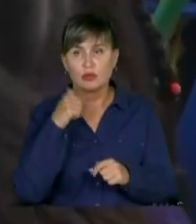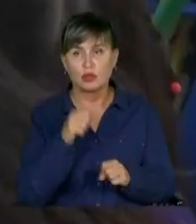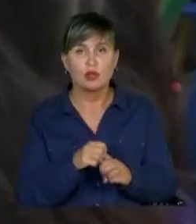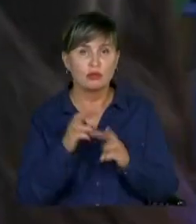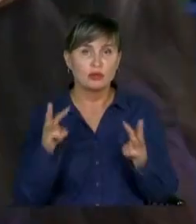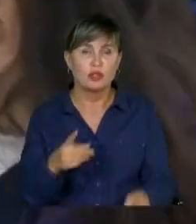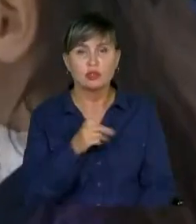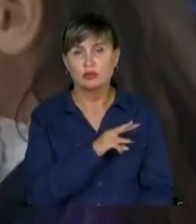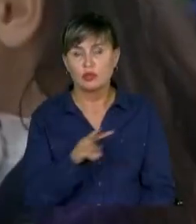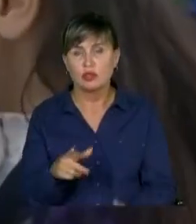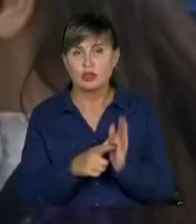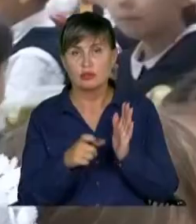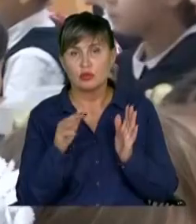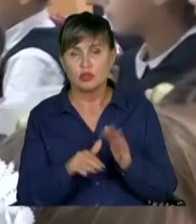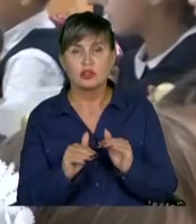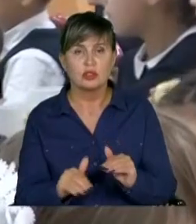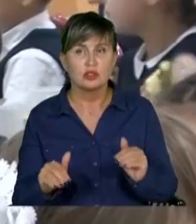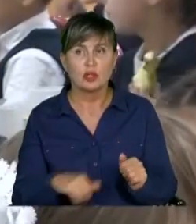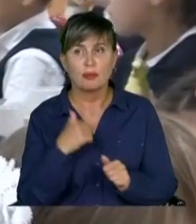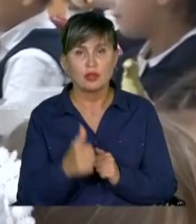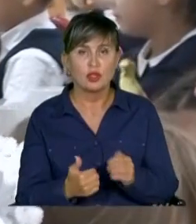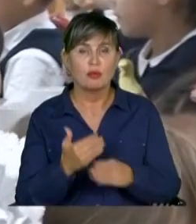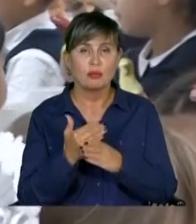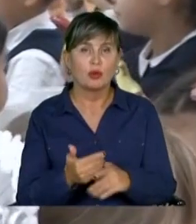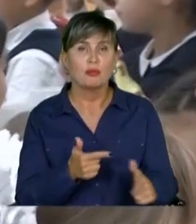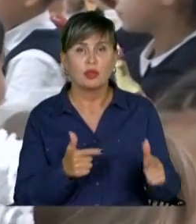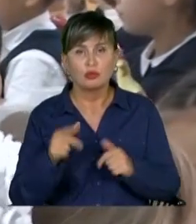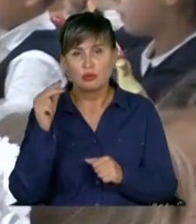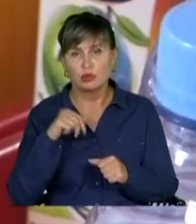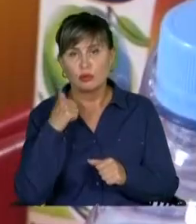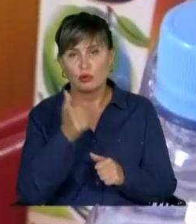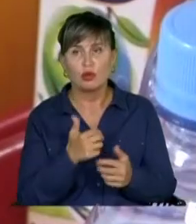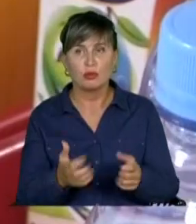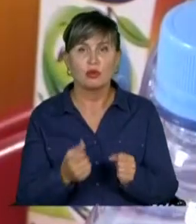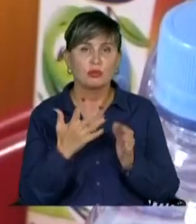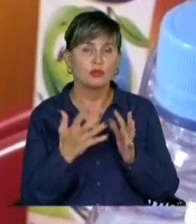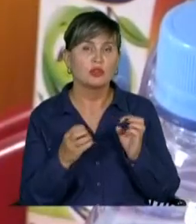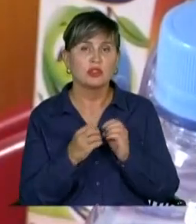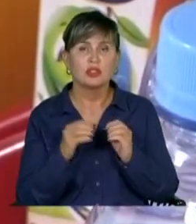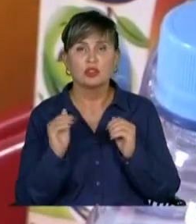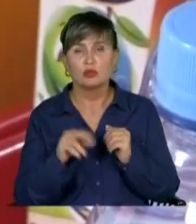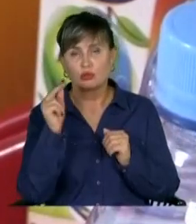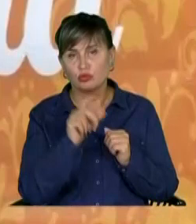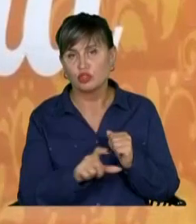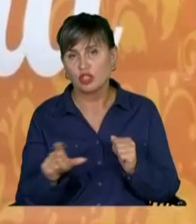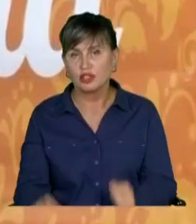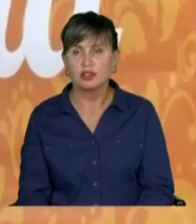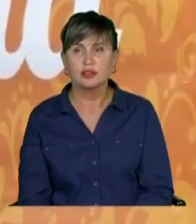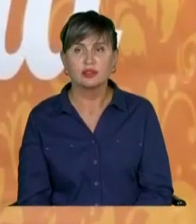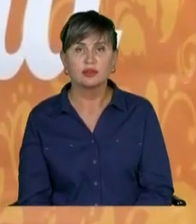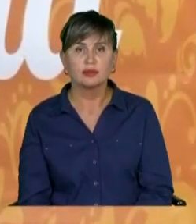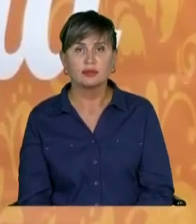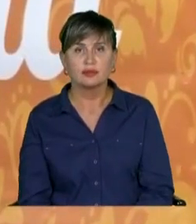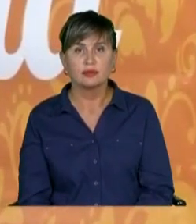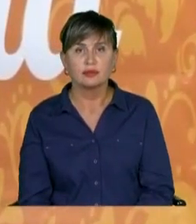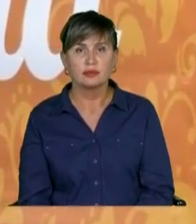обеспечат 1 700 000 детей. Материальную помощь при подготовке к учебному году получат 510 тысяч учащихся. Далее Насипова, Данияр Умар,